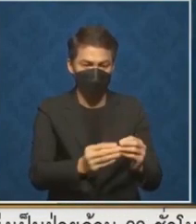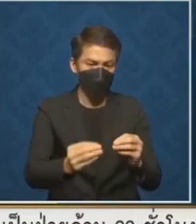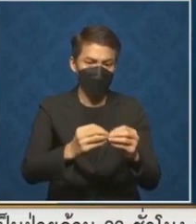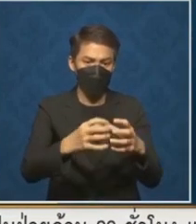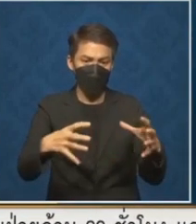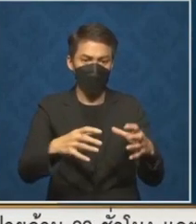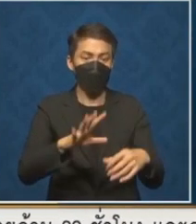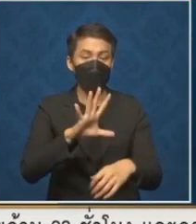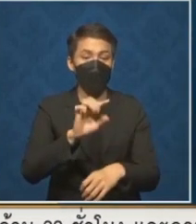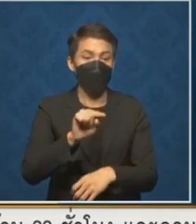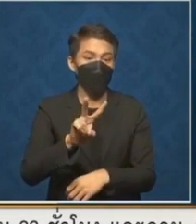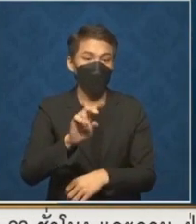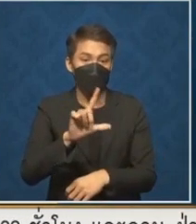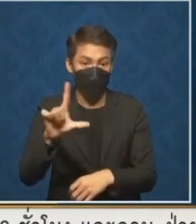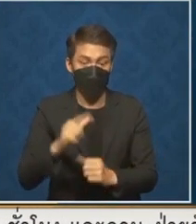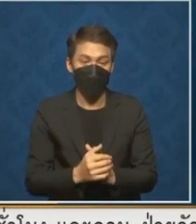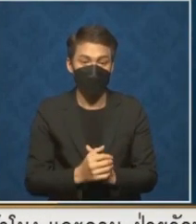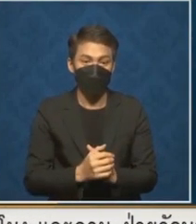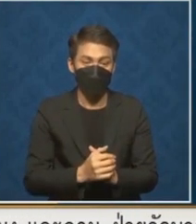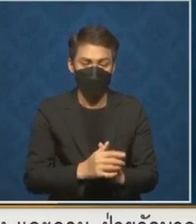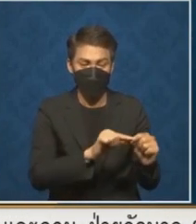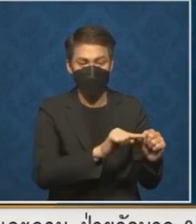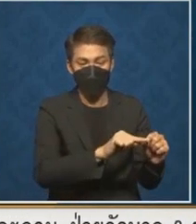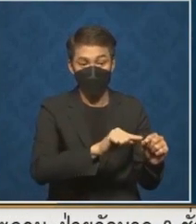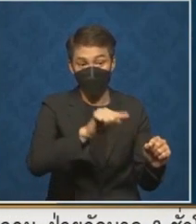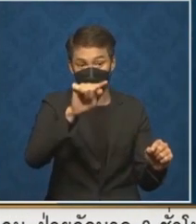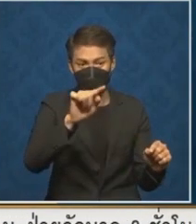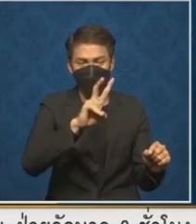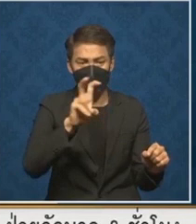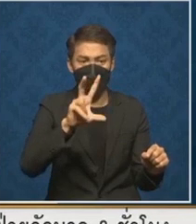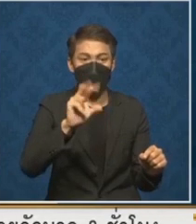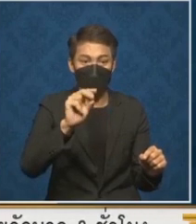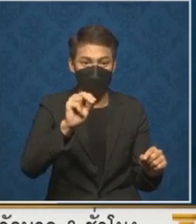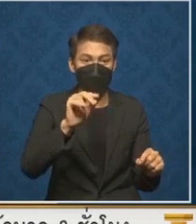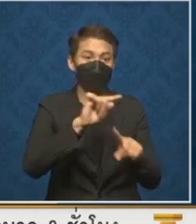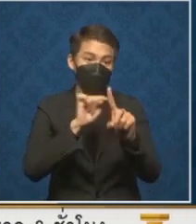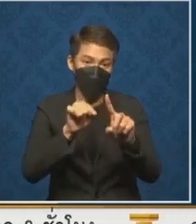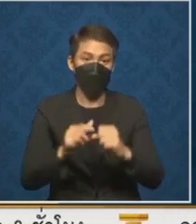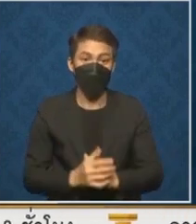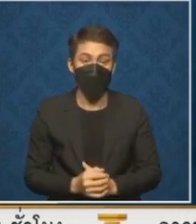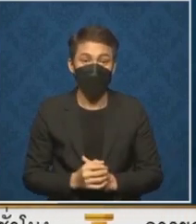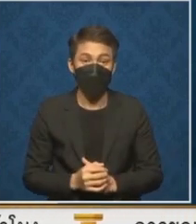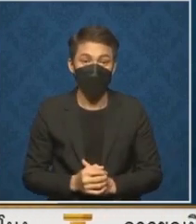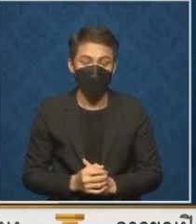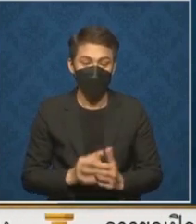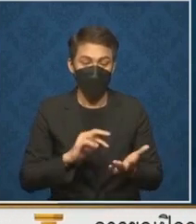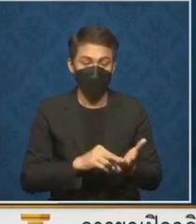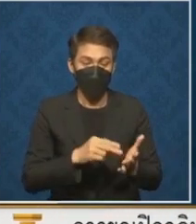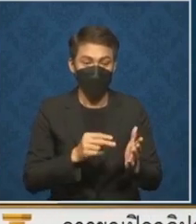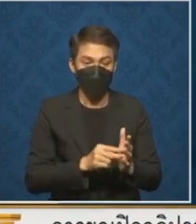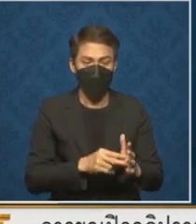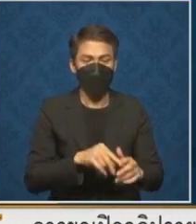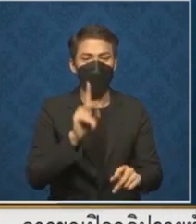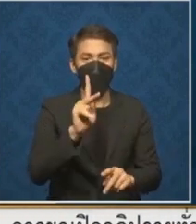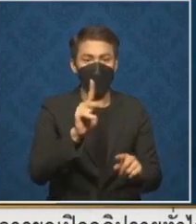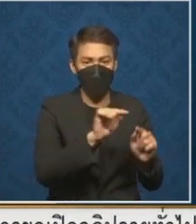ใสล้านตลานรัษับโตสองร้อยสามสเปอรเซ็ต์คือเปเครเชética